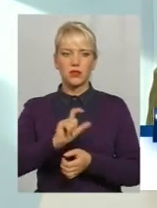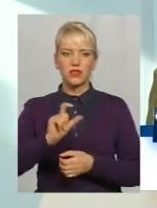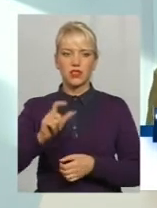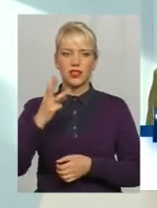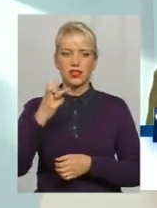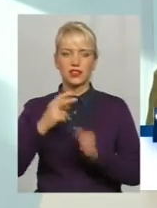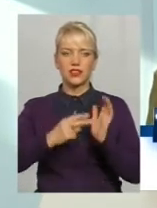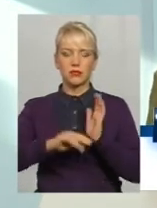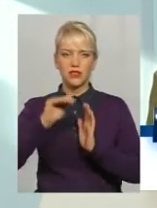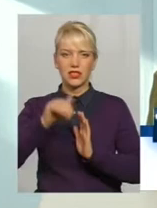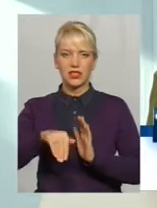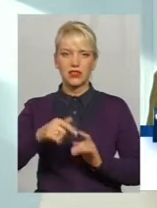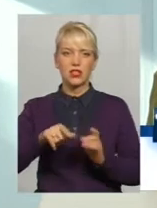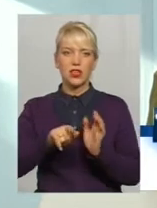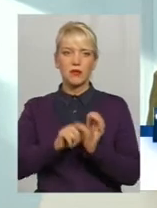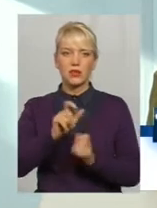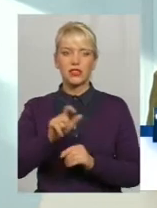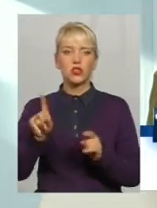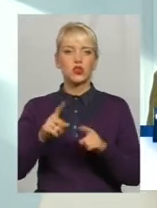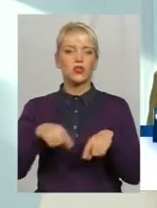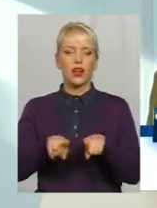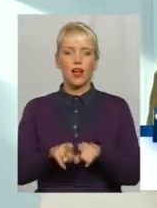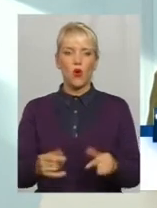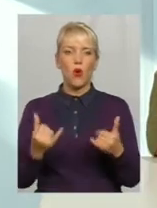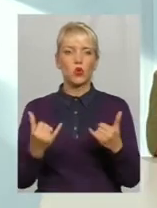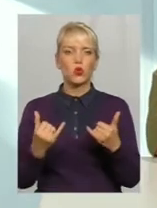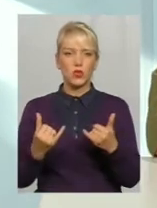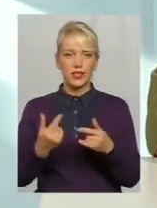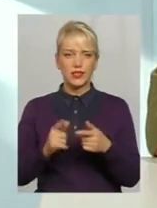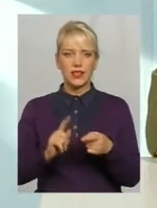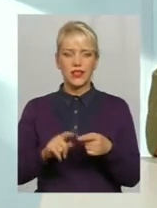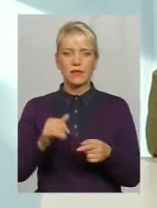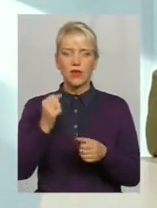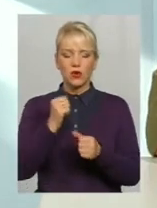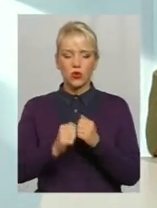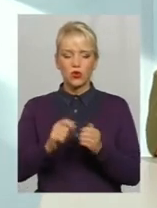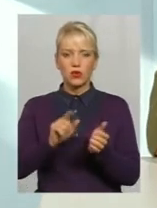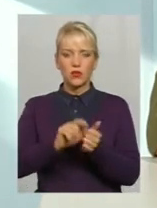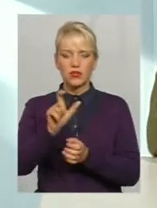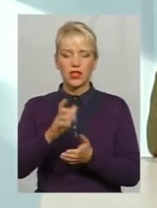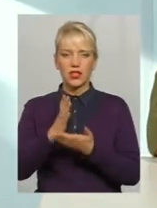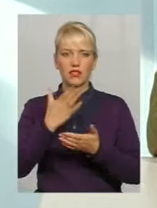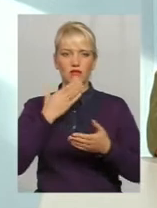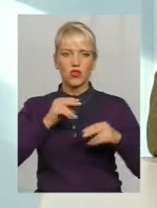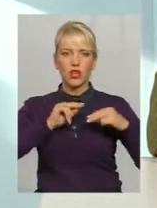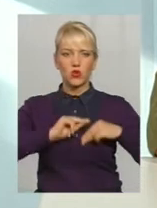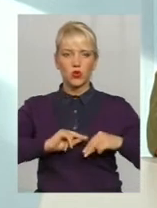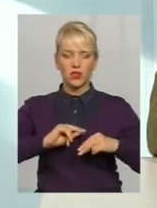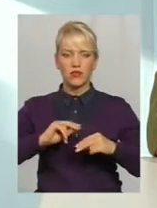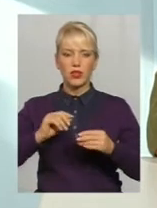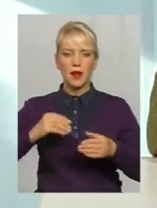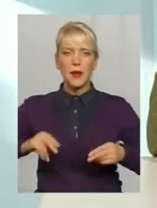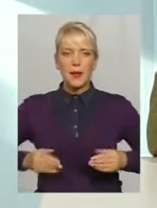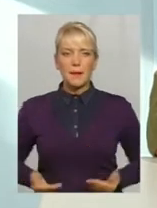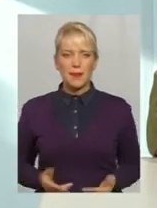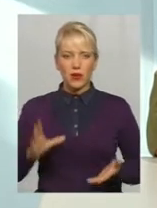370 тисяч пенсіонерів. Що таке осучаснення? У кожного пенсіонера є своя трудова біографія. Є коефіцієнт заробітної плати,